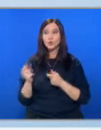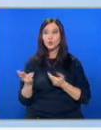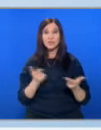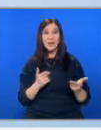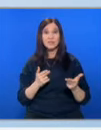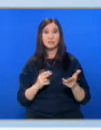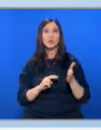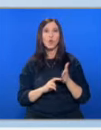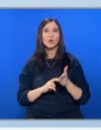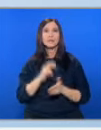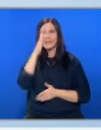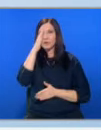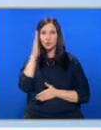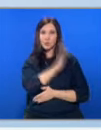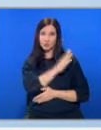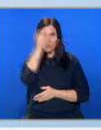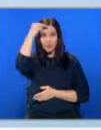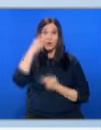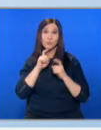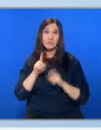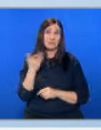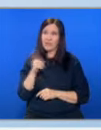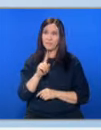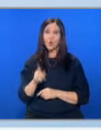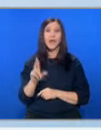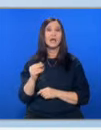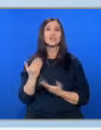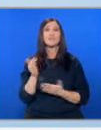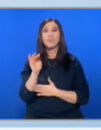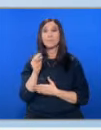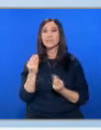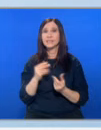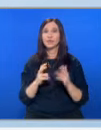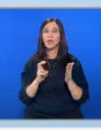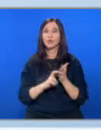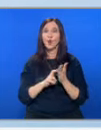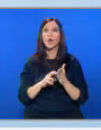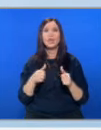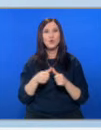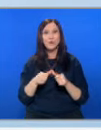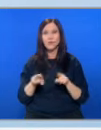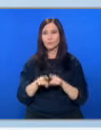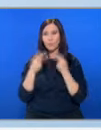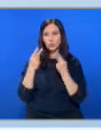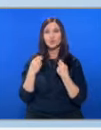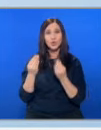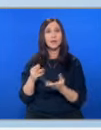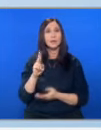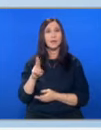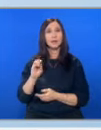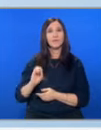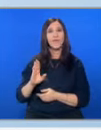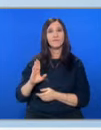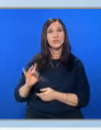ток в Североизточна България, коментираха, че и те не могат да кажат каква ще бъде цената на тока от юли като прогноза, но ще дадат на КЕВР информация